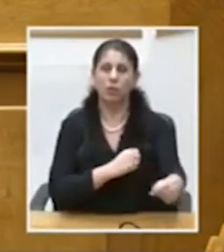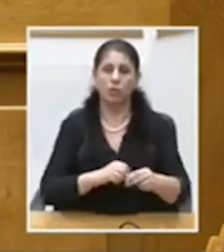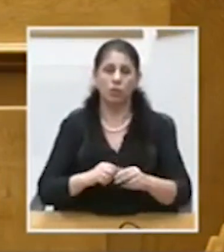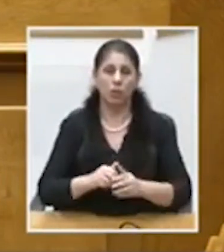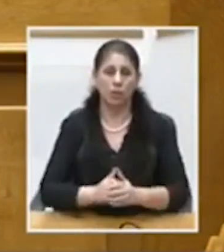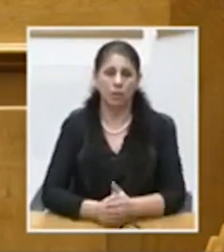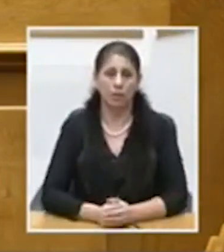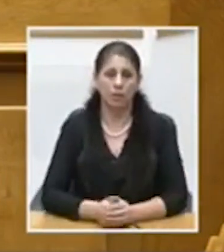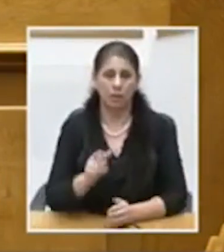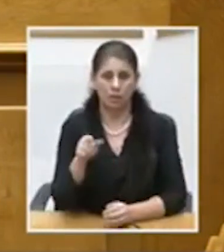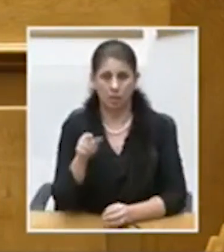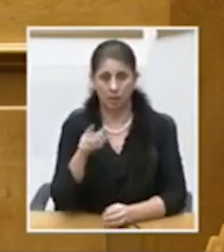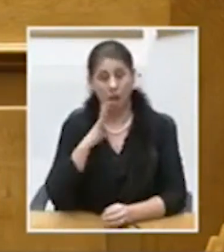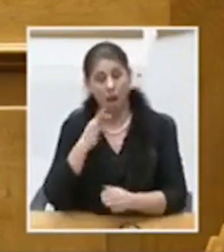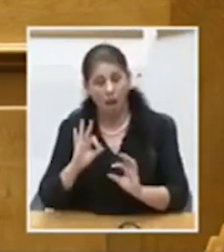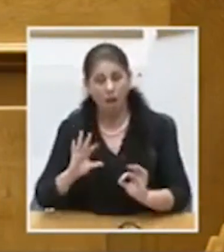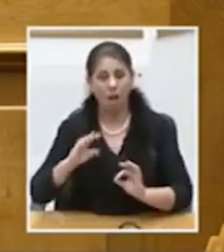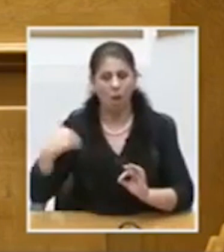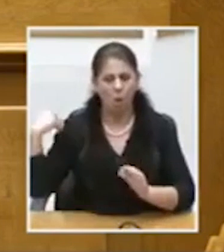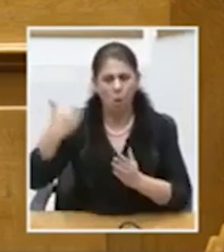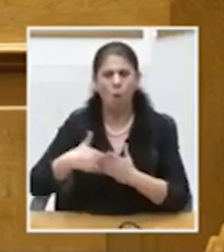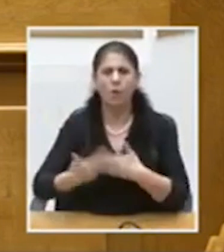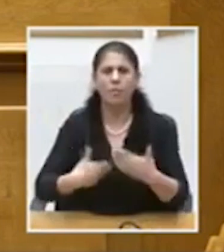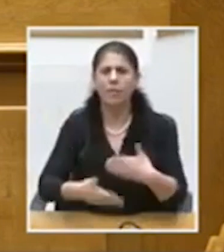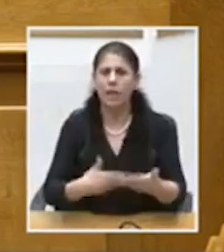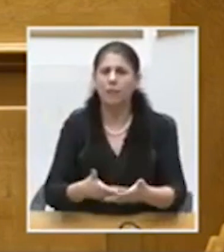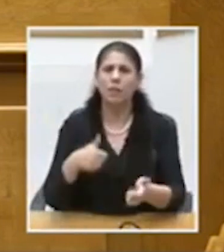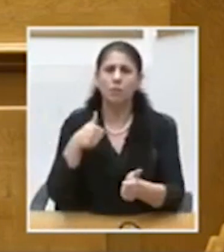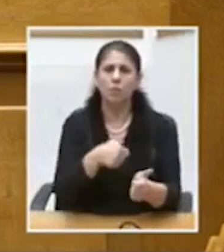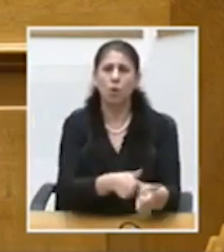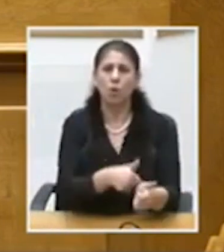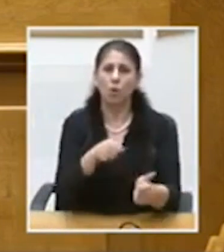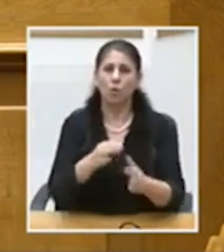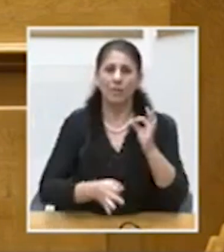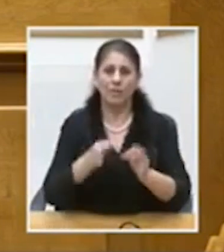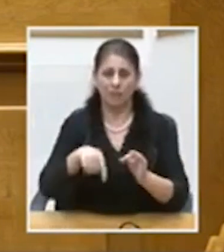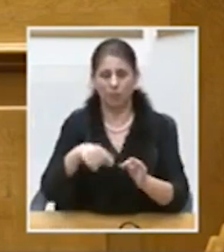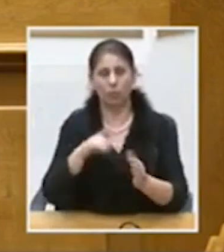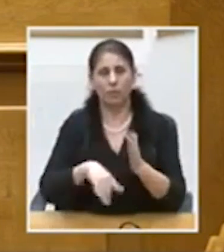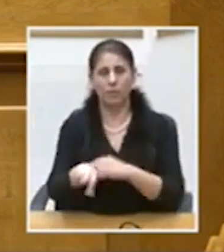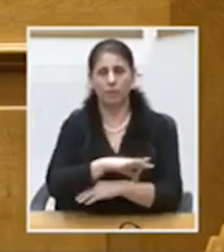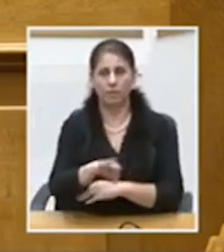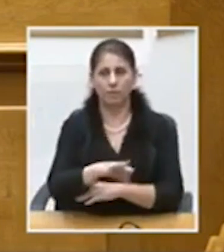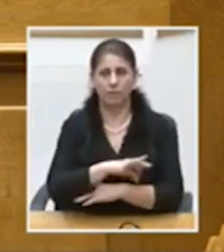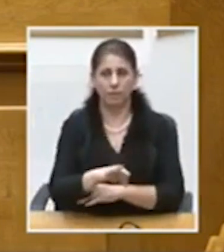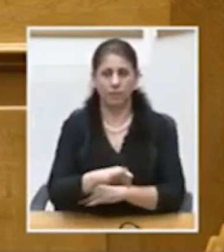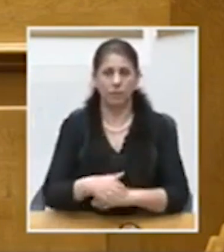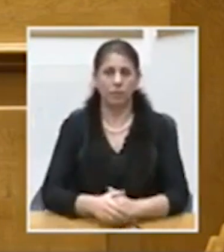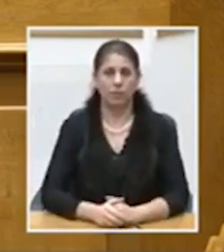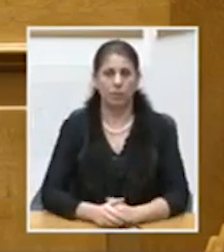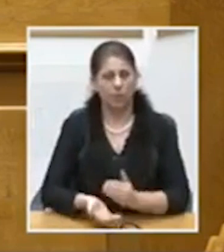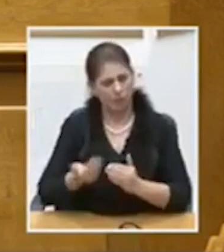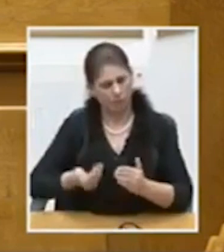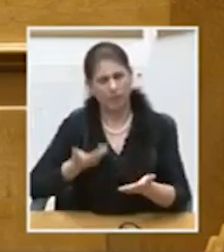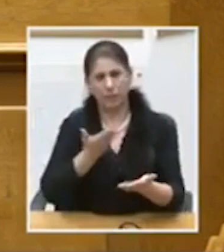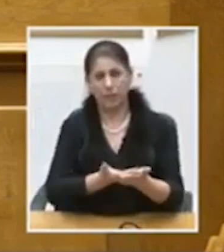κυρία Κεραμέως, αλλά και με όλη τη διαδικασία που ακολούθησε στη συζήτηση αυτού του νομοσχεδίου και πριν την κατάθεσή του. Όλοι